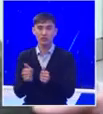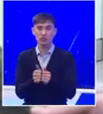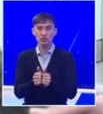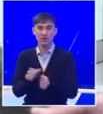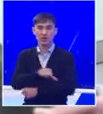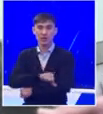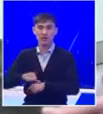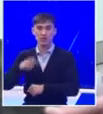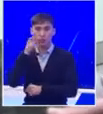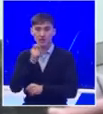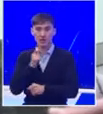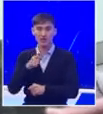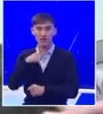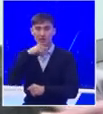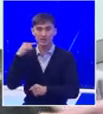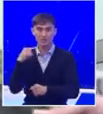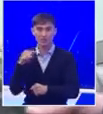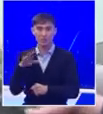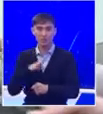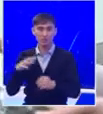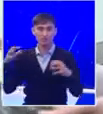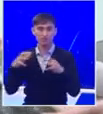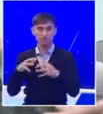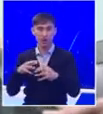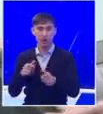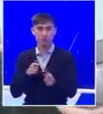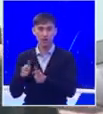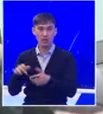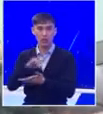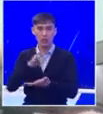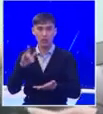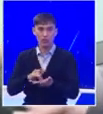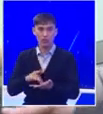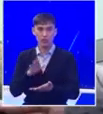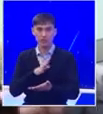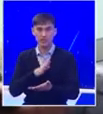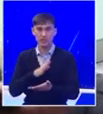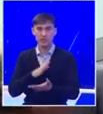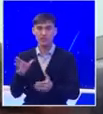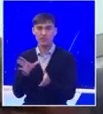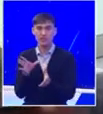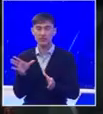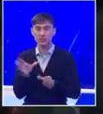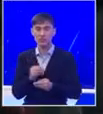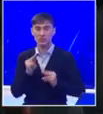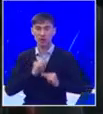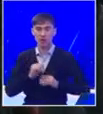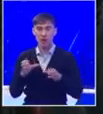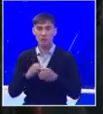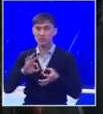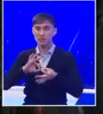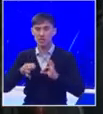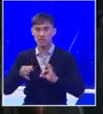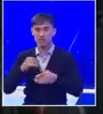Россией. И там уже идут ожесточенные бои, обстрел городов. Также у нас со своими коллегами из Харькова сложнее, чем